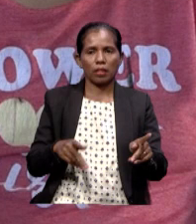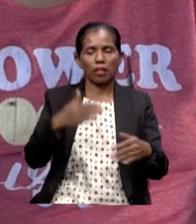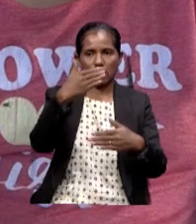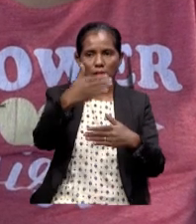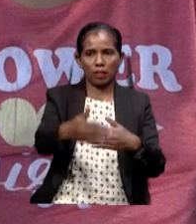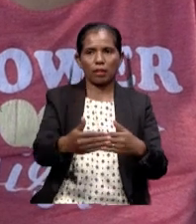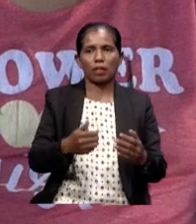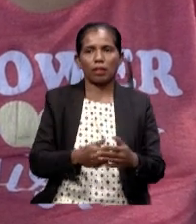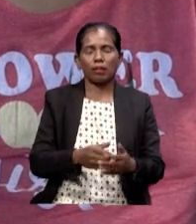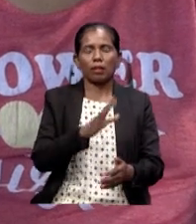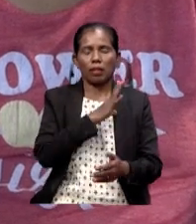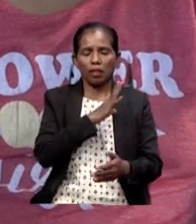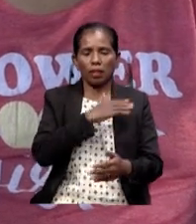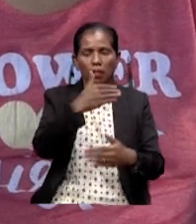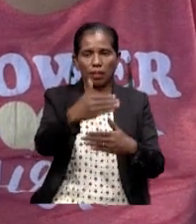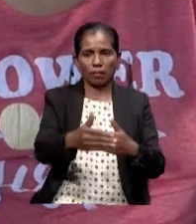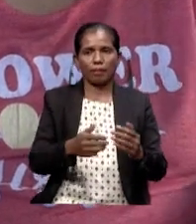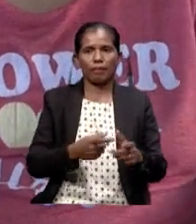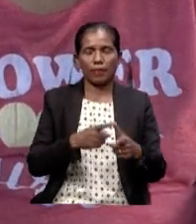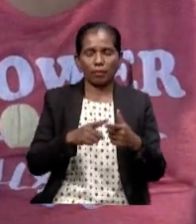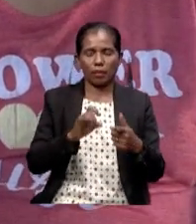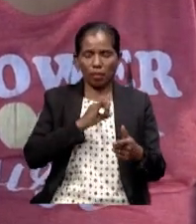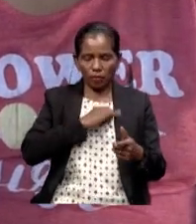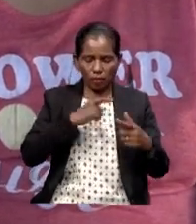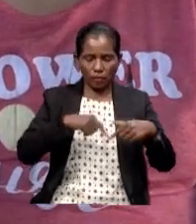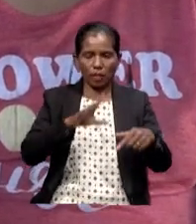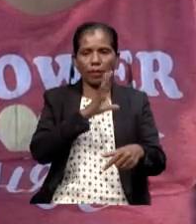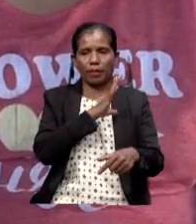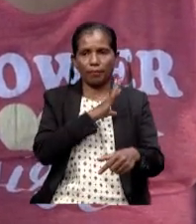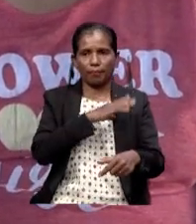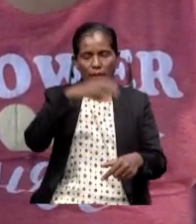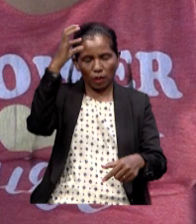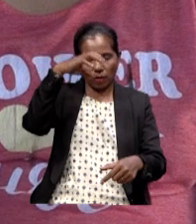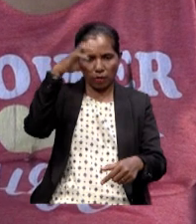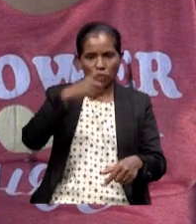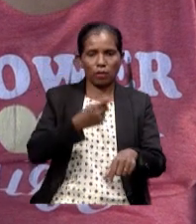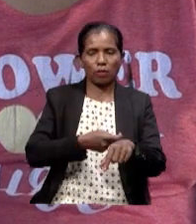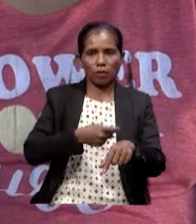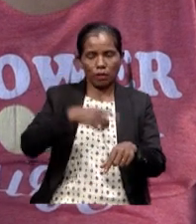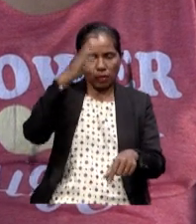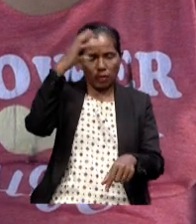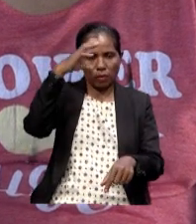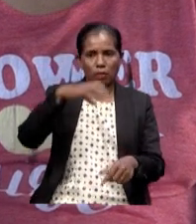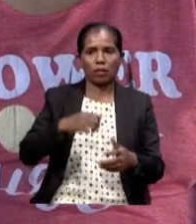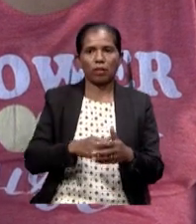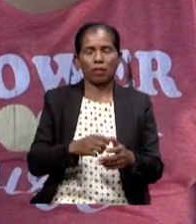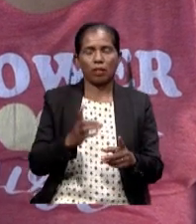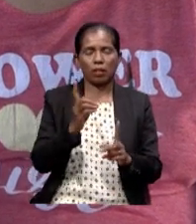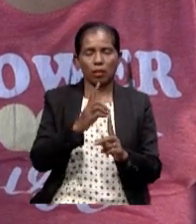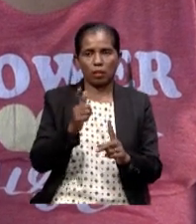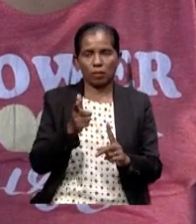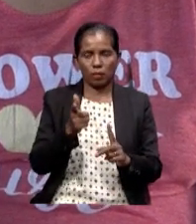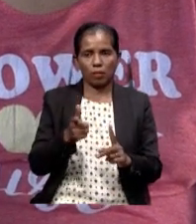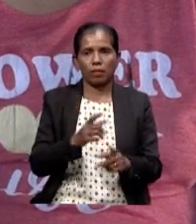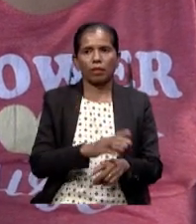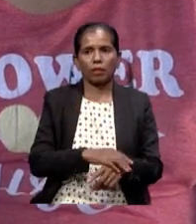ha mau tin ser mai hein ha depa aku mas bahin mas udang ani tempne be tanggal be 20 ni ani